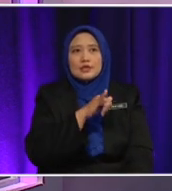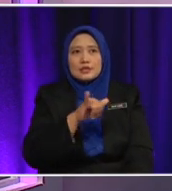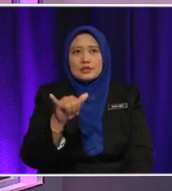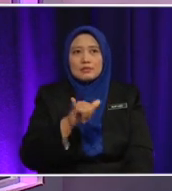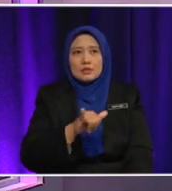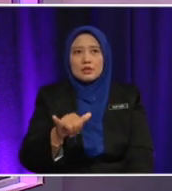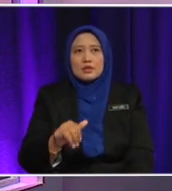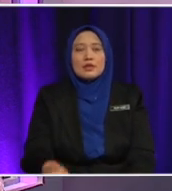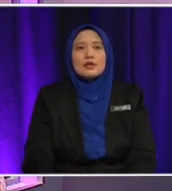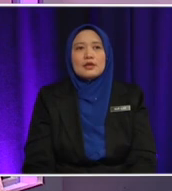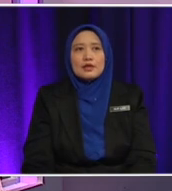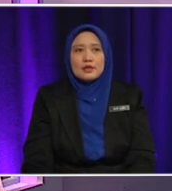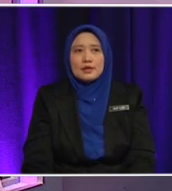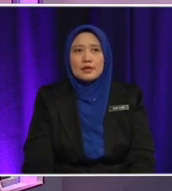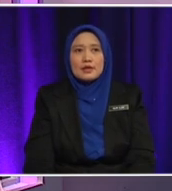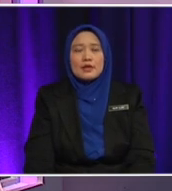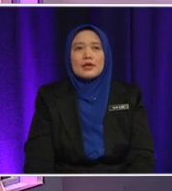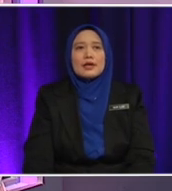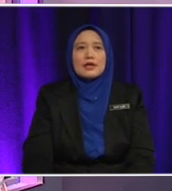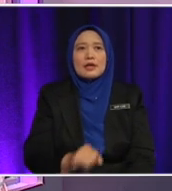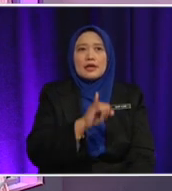nih capek bisa mendengar